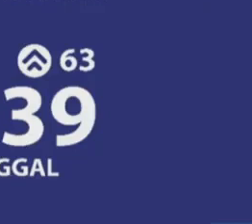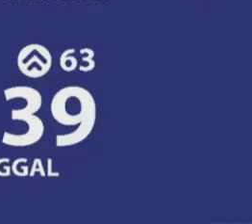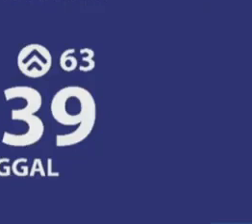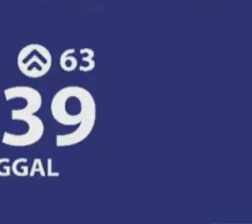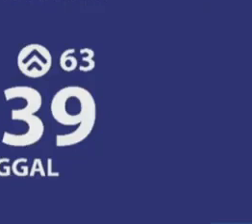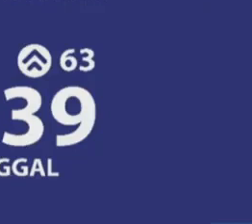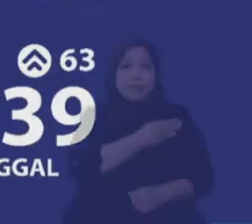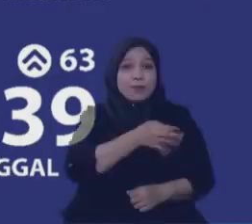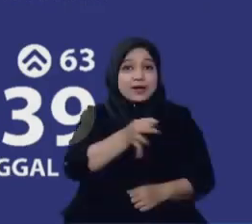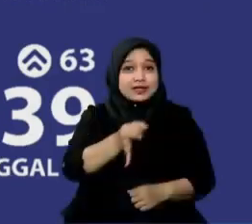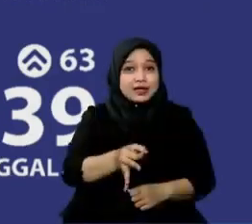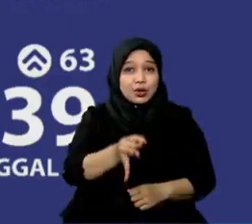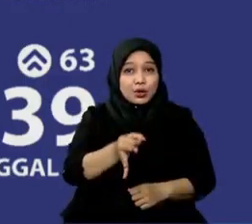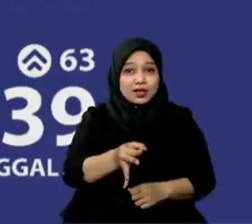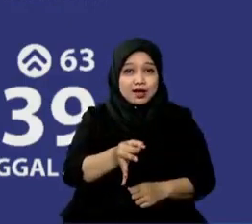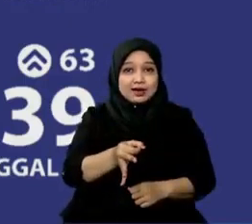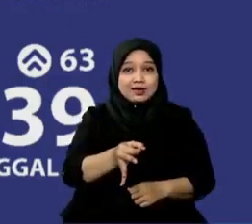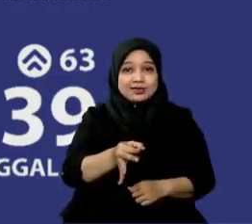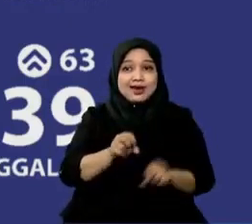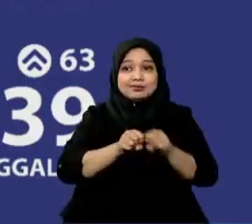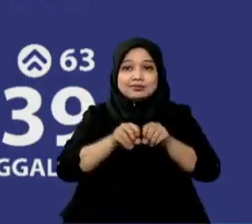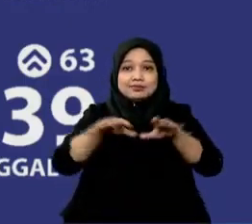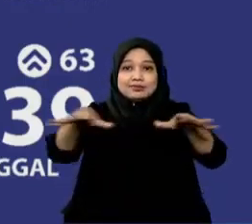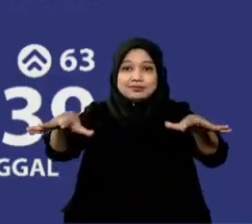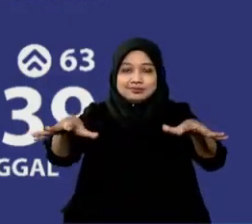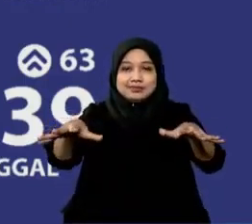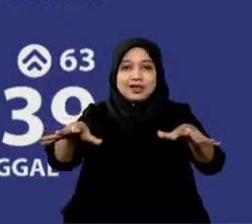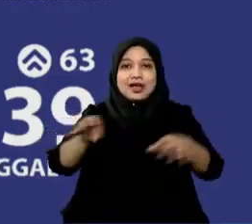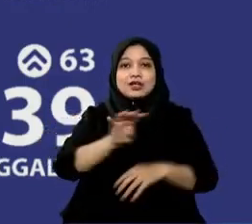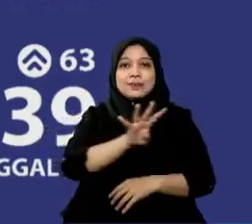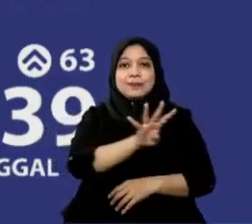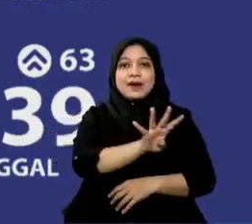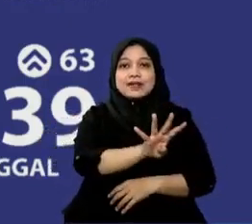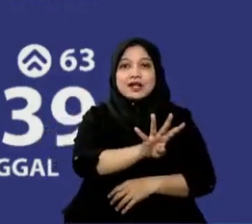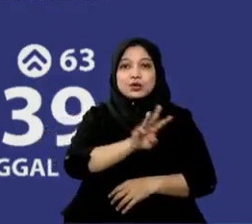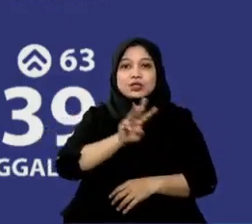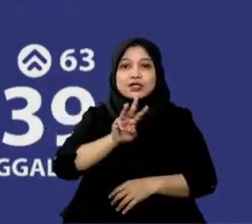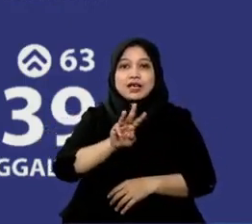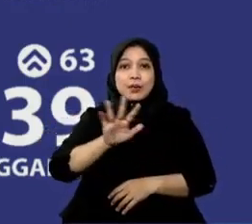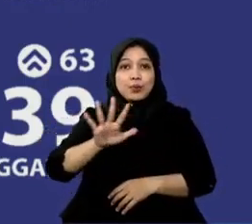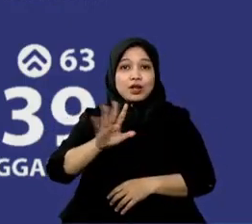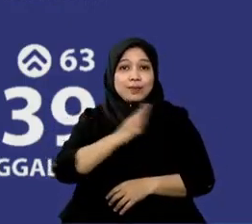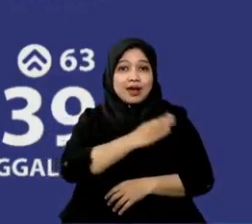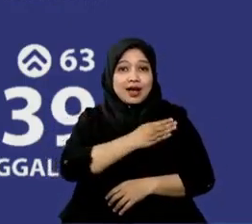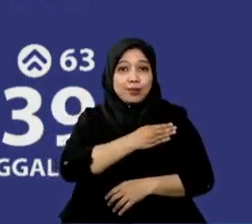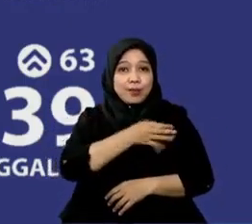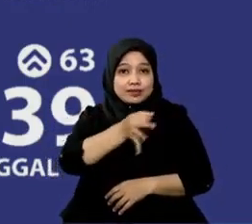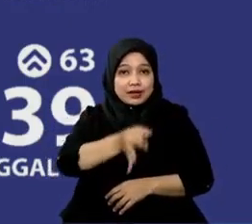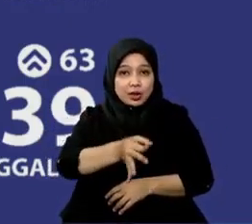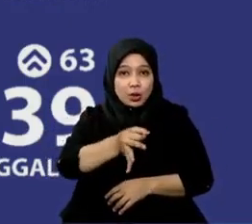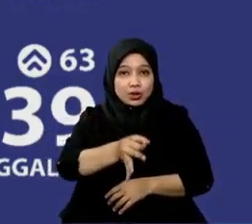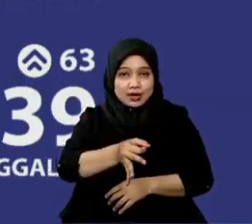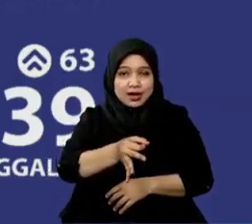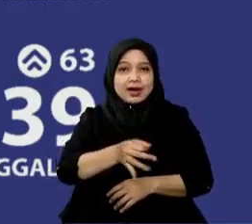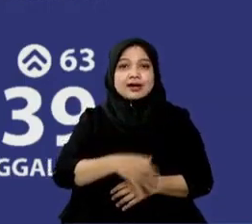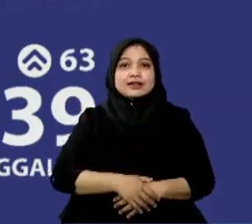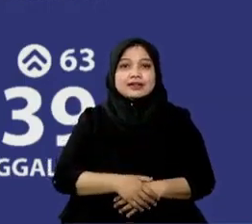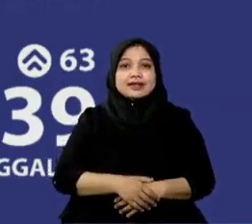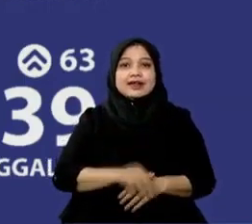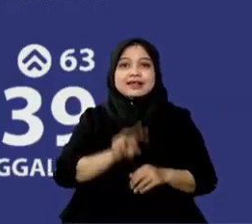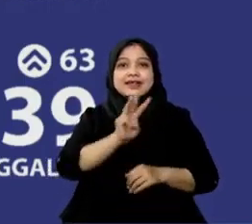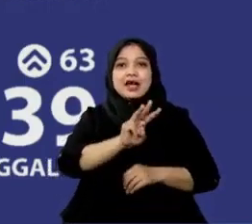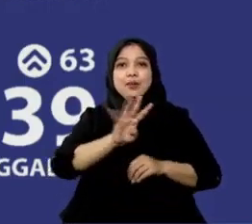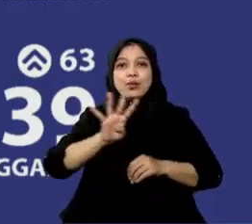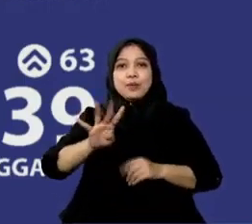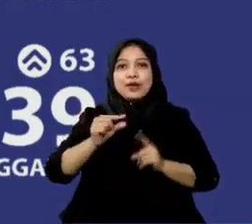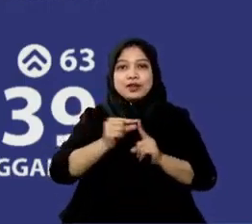Kabupaten kota yang terdampak sebanyak 435 kabupaten kota di 34